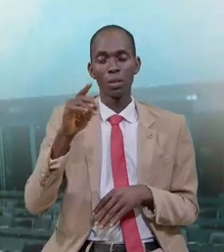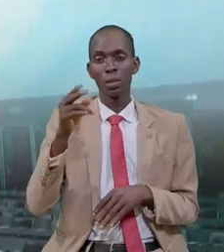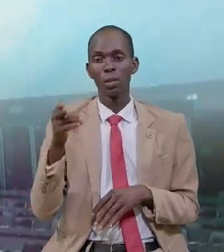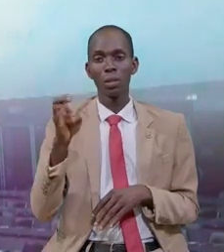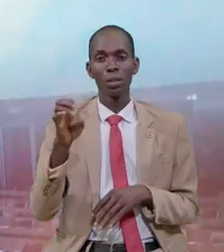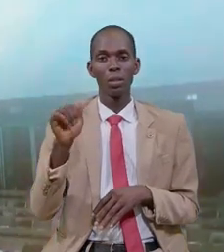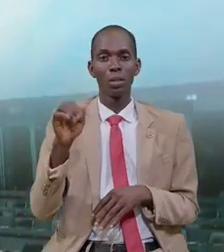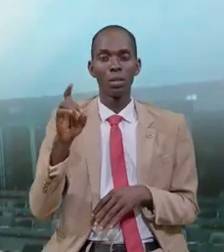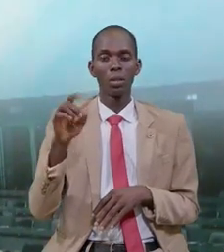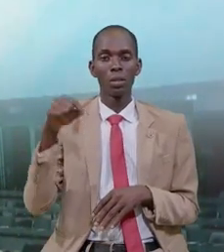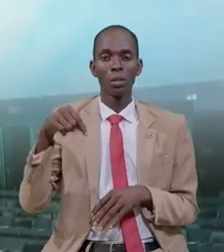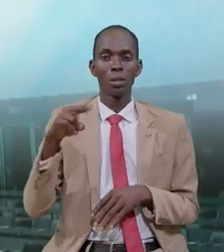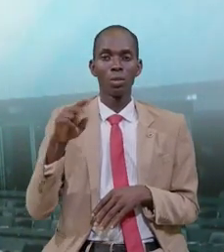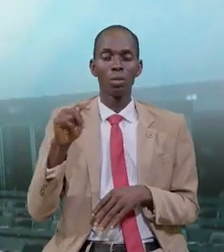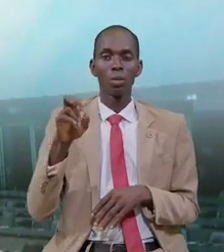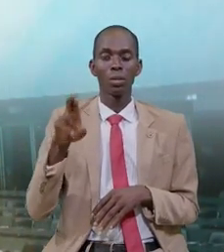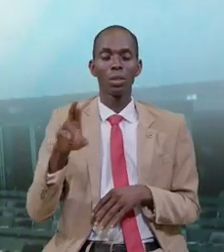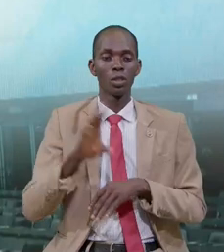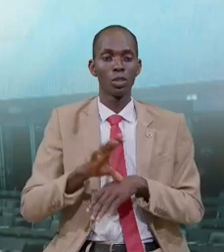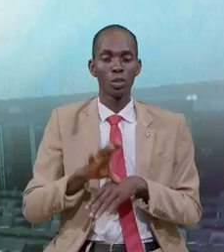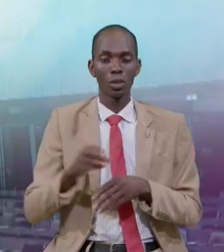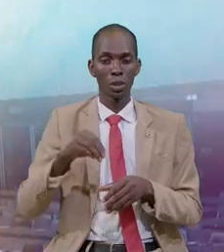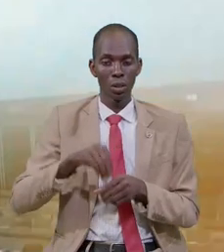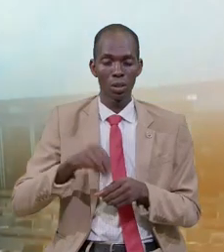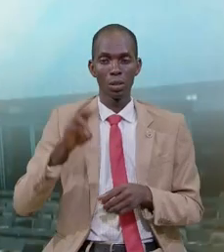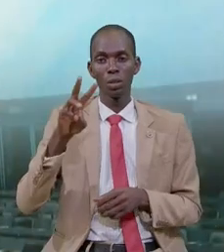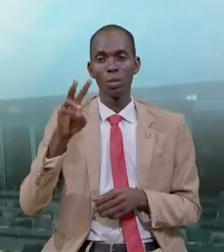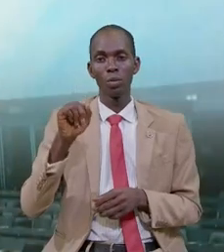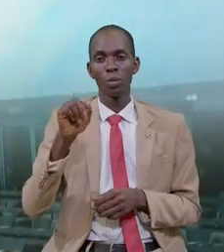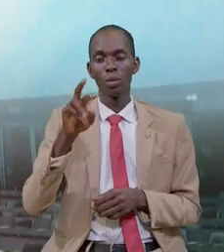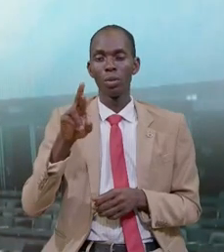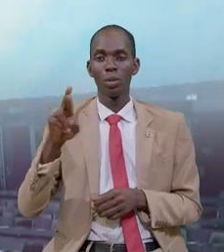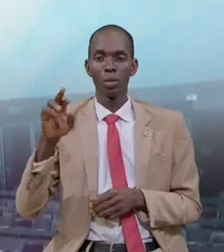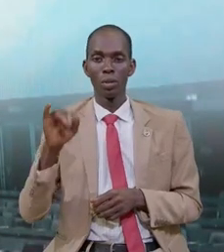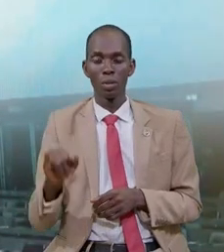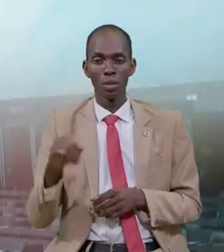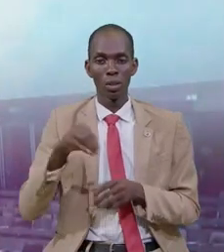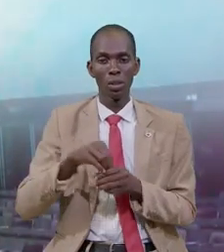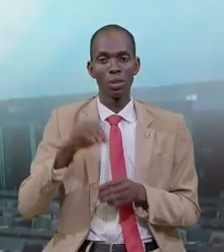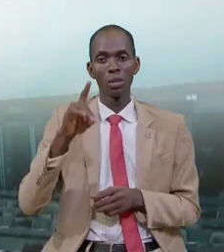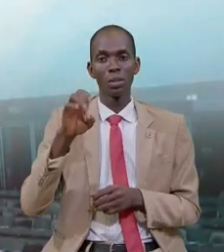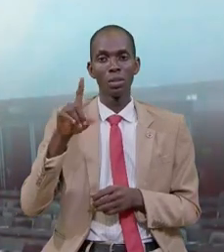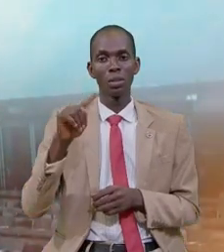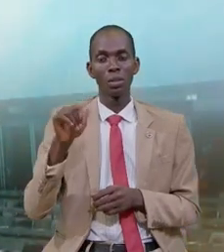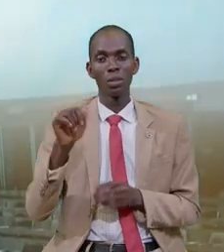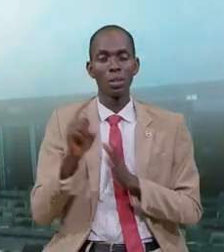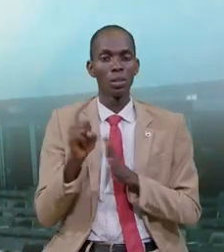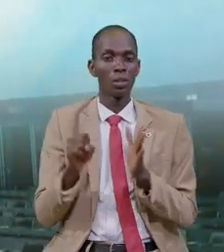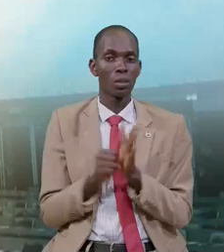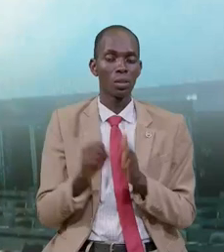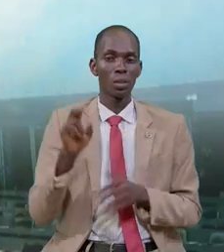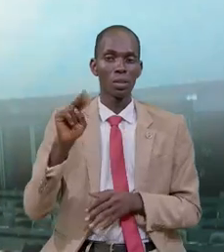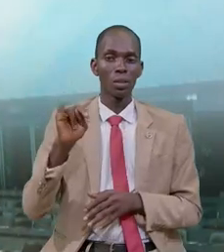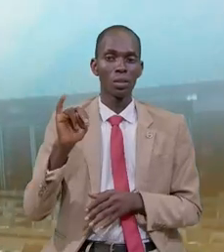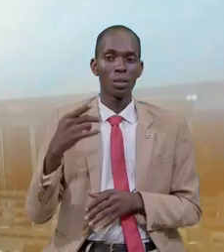contacter. Pour que vous ne ratiez pas ce programme spécial qui est organisé pour vous.